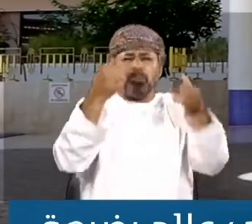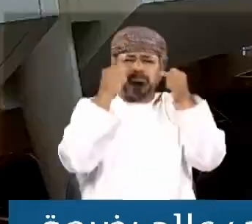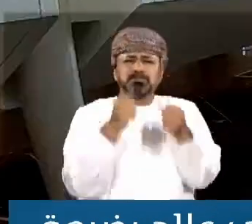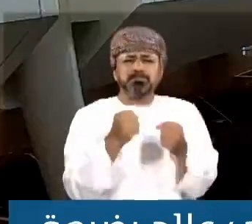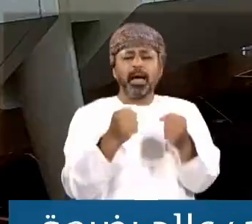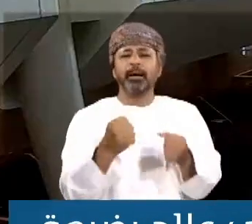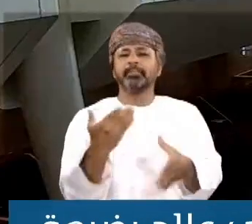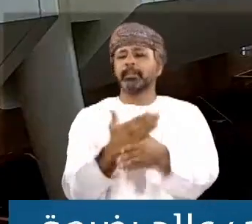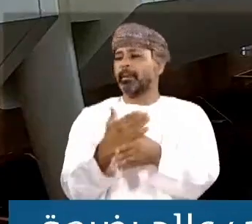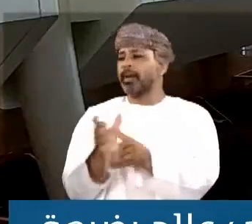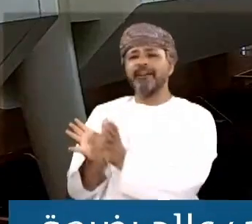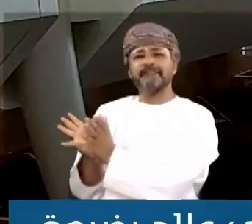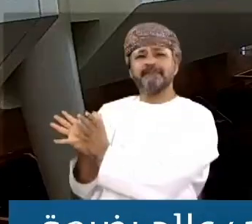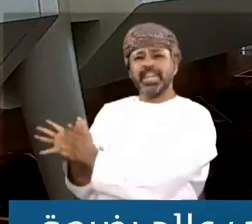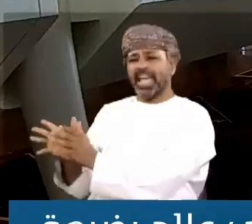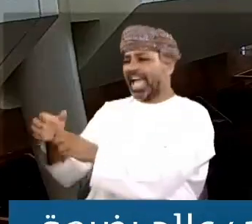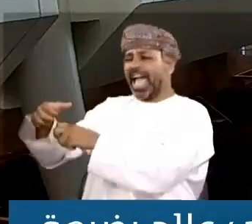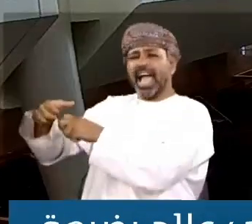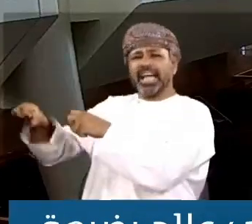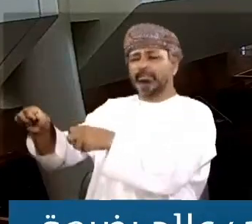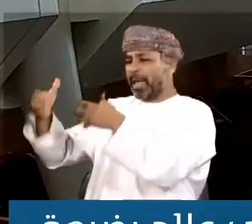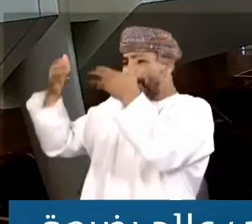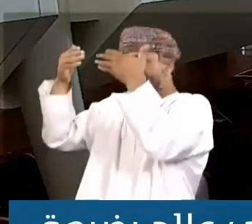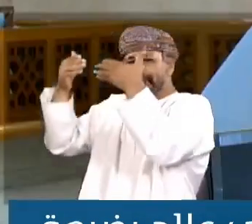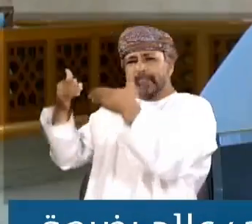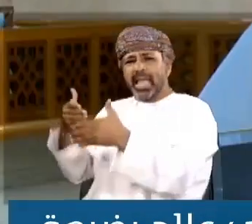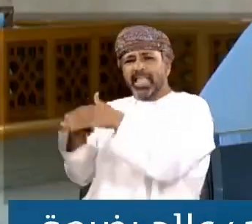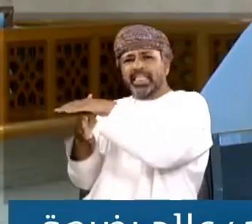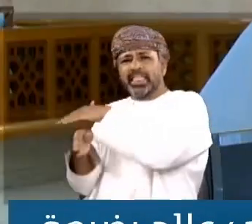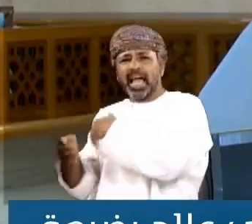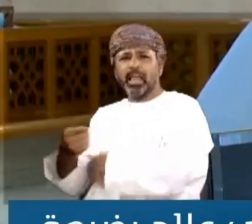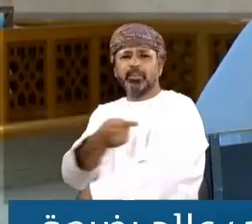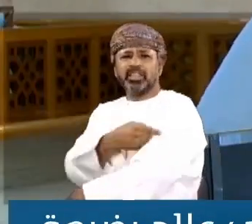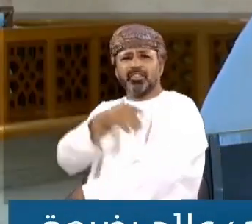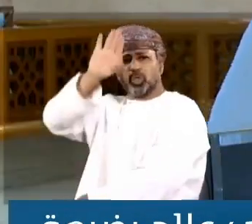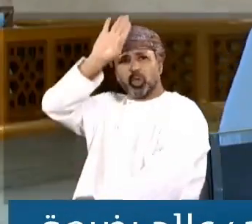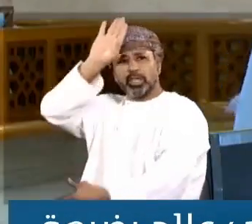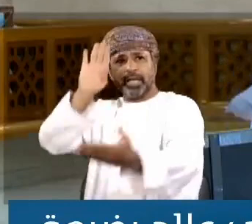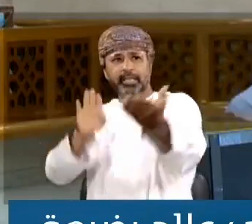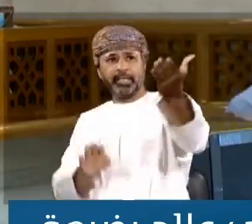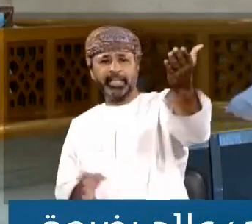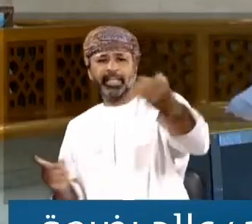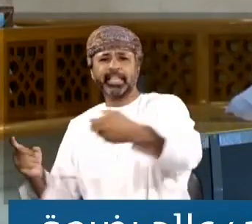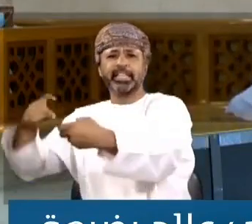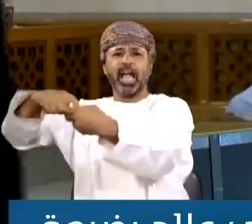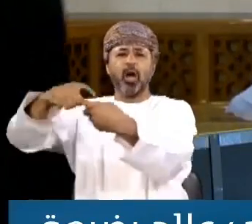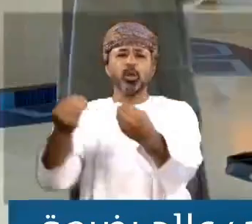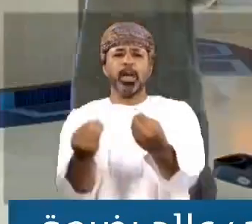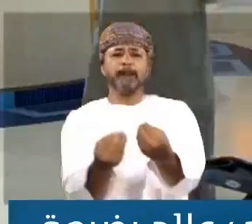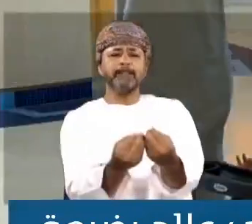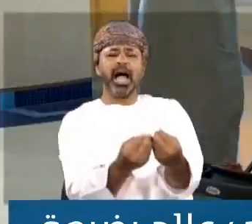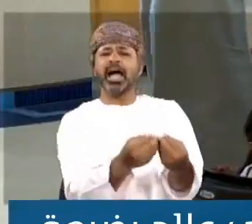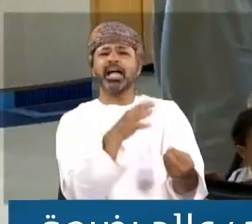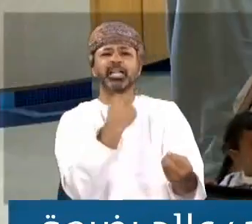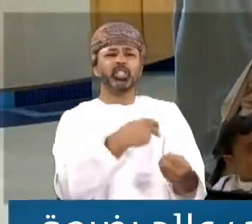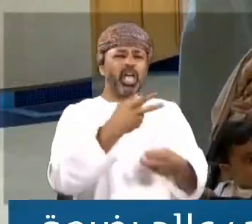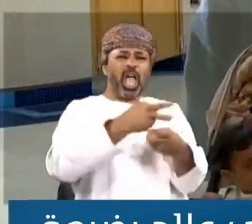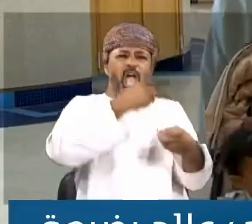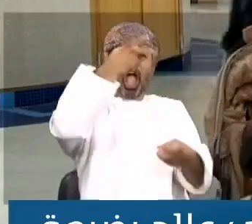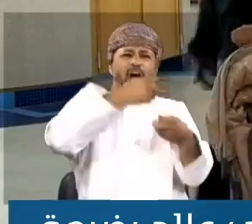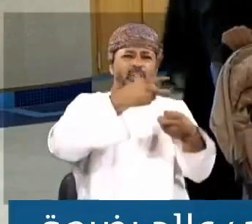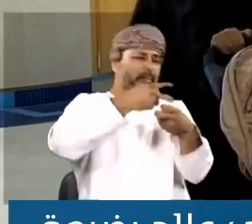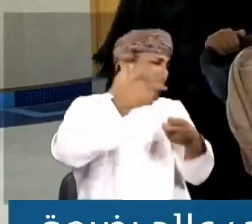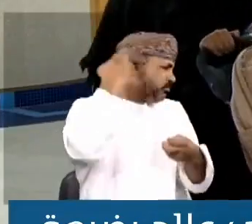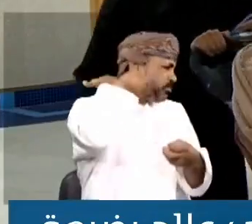حيث قام قسم المناعة الإكلينيكية بالمستشفى السلطاني بالتعاون مع قسم زراعة نخاع العظم